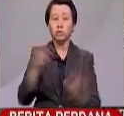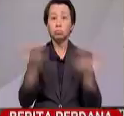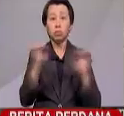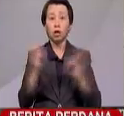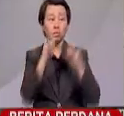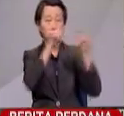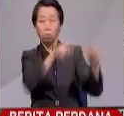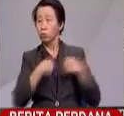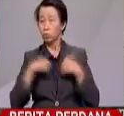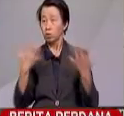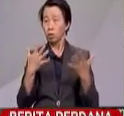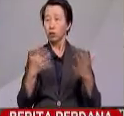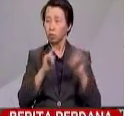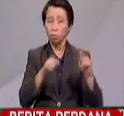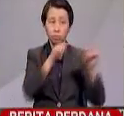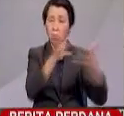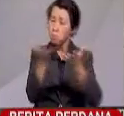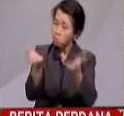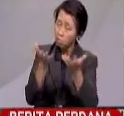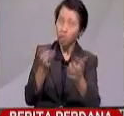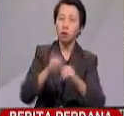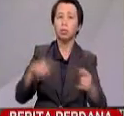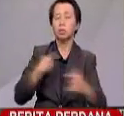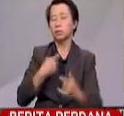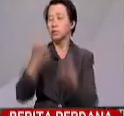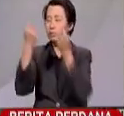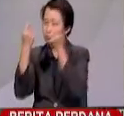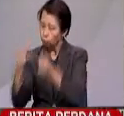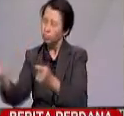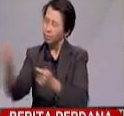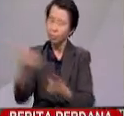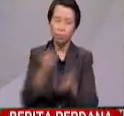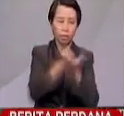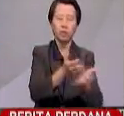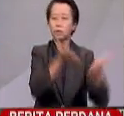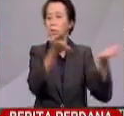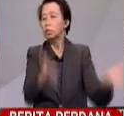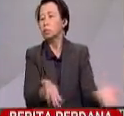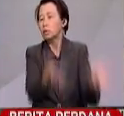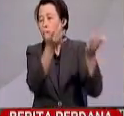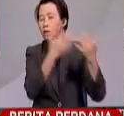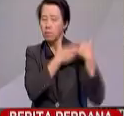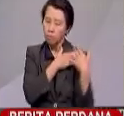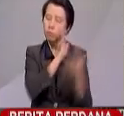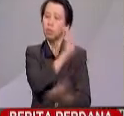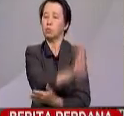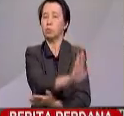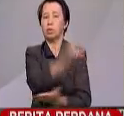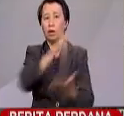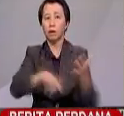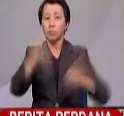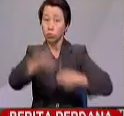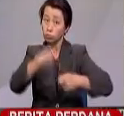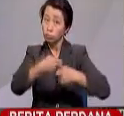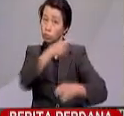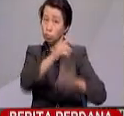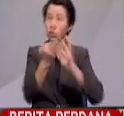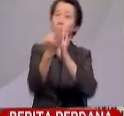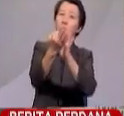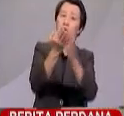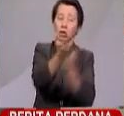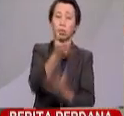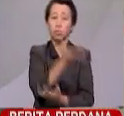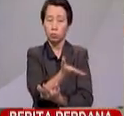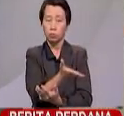di tempat mereka, tetapi sekurang-kurangnya kita cuba untuk meringankan bebanan apa kesusahan yang terpaksa mereka